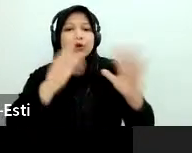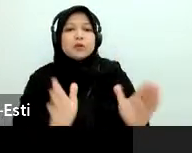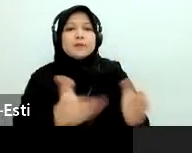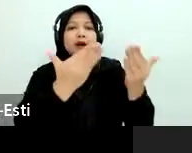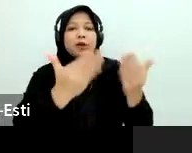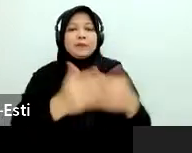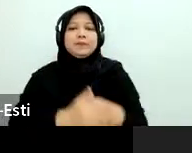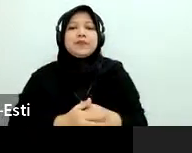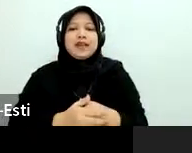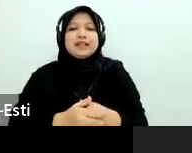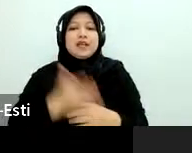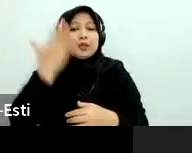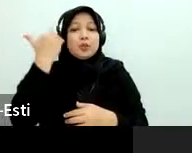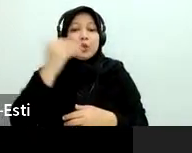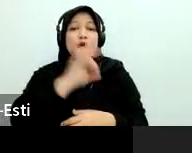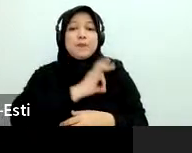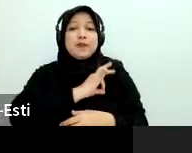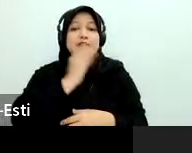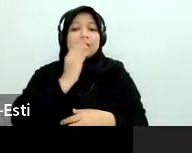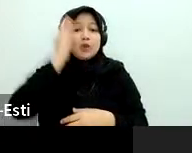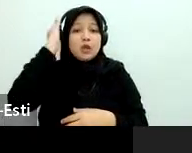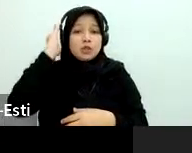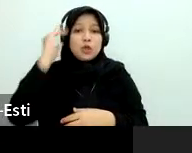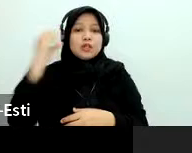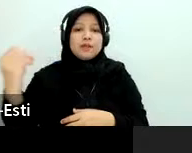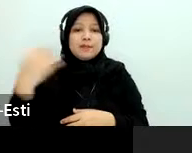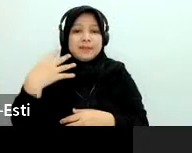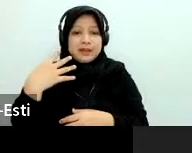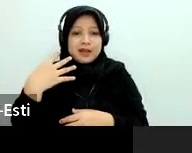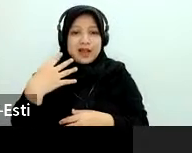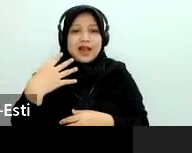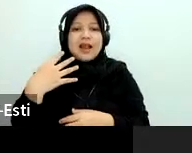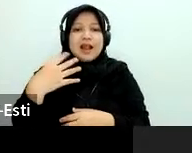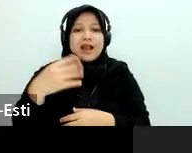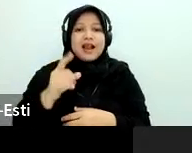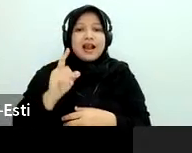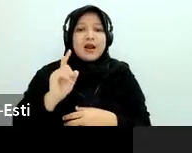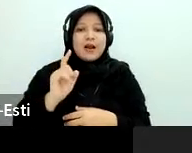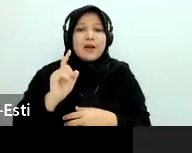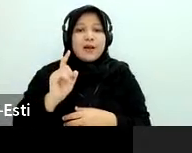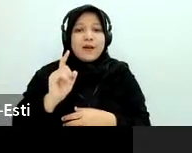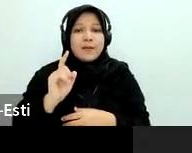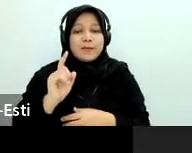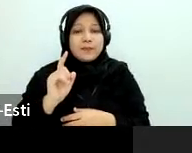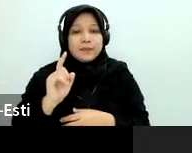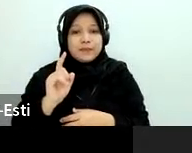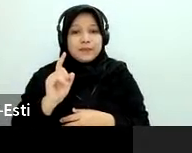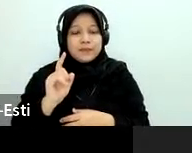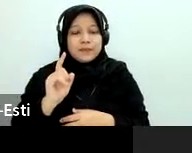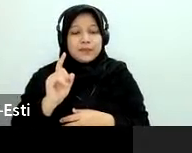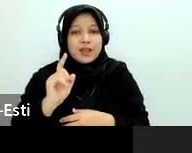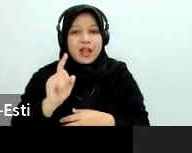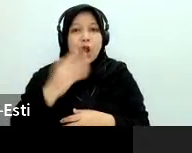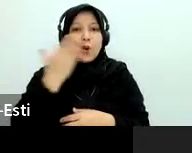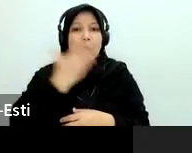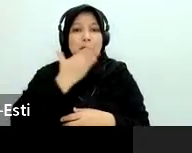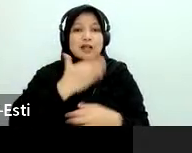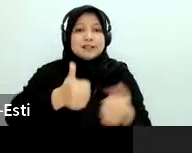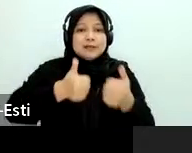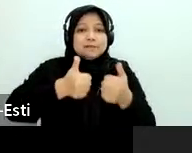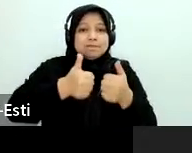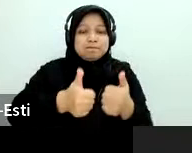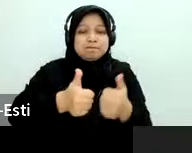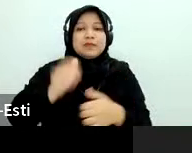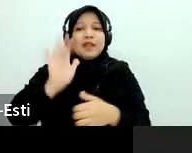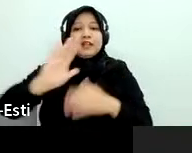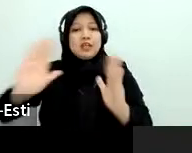ketertiban bahasa adalah kunci dari keberhasilan pembangunan am jadi Soeharto memang bukan